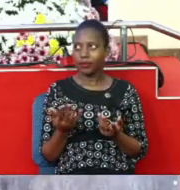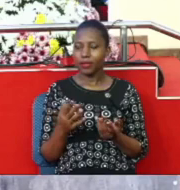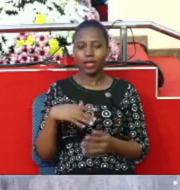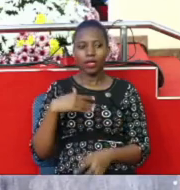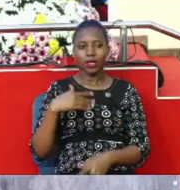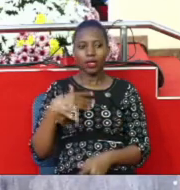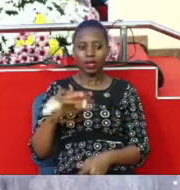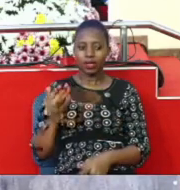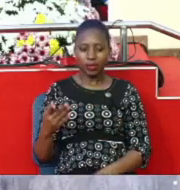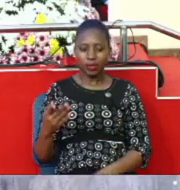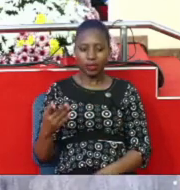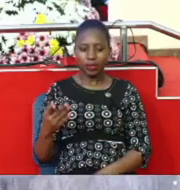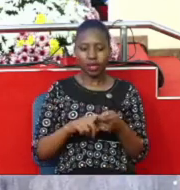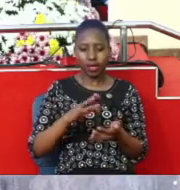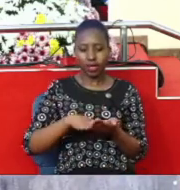wakaongeza.